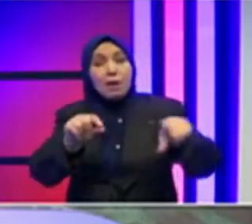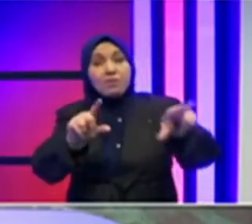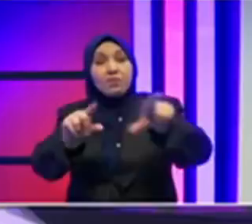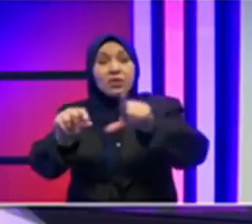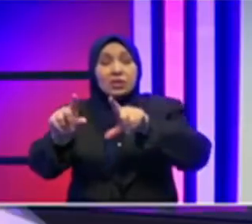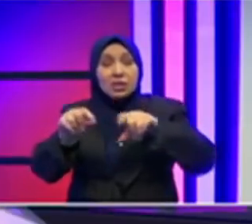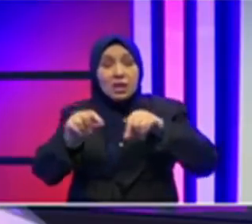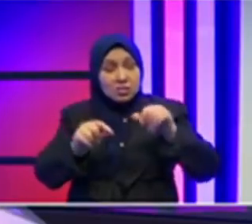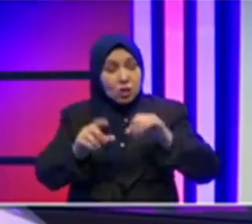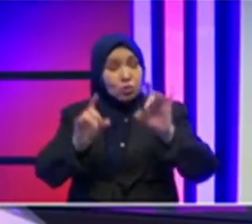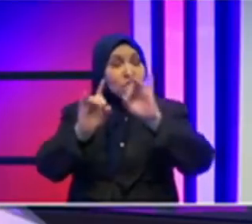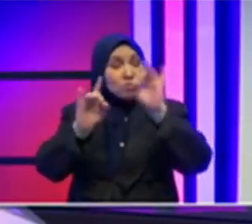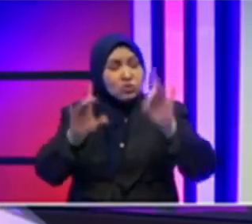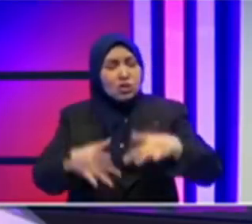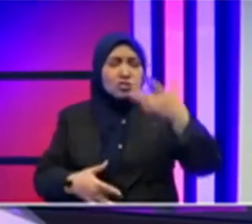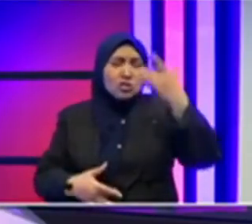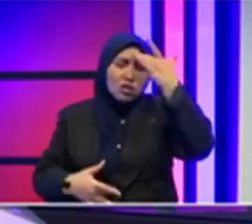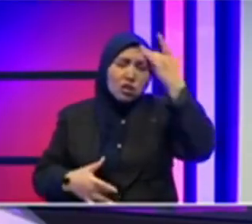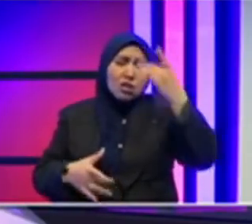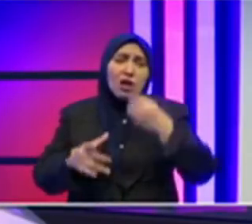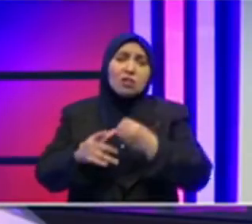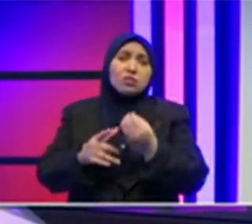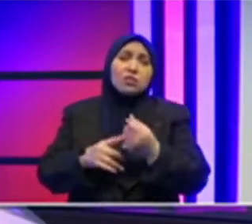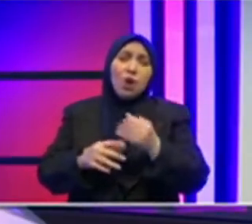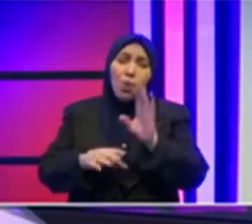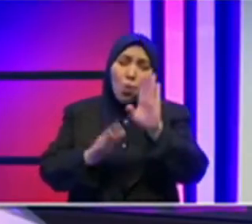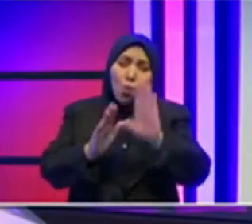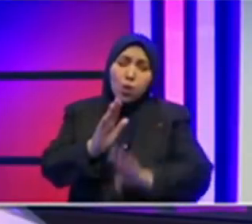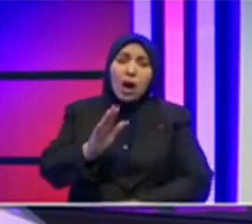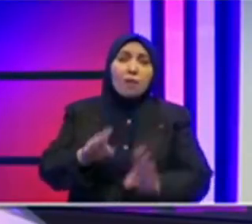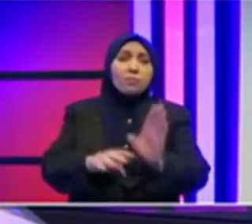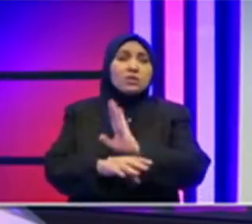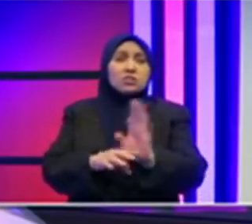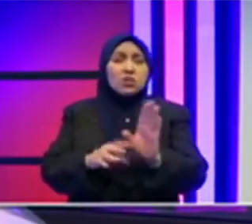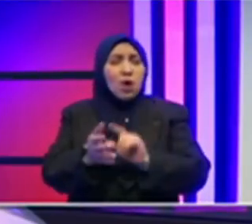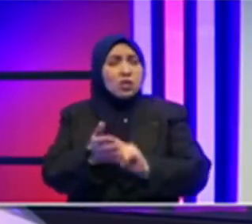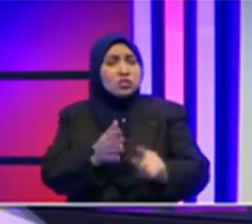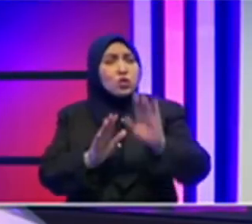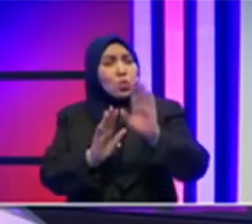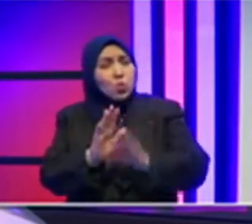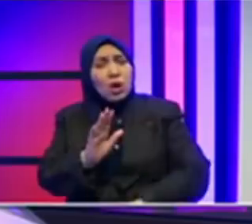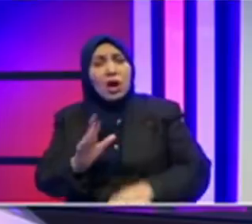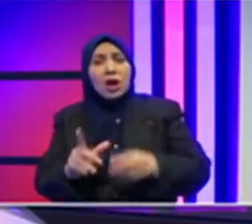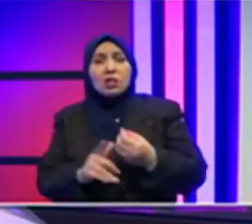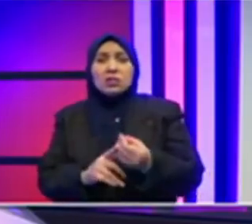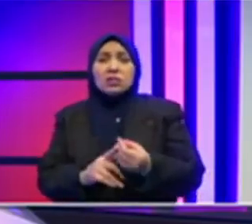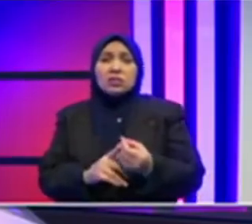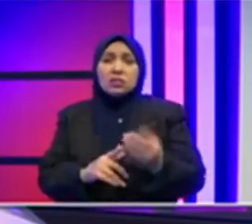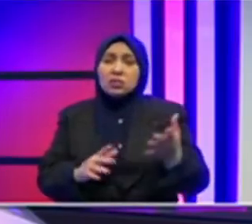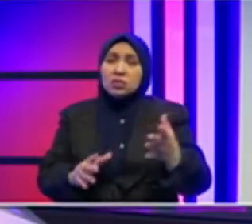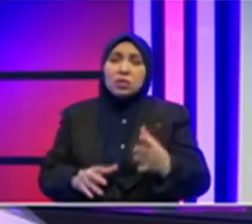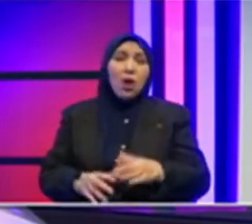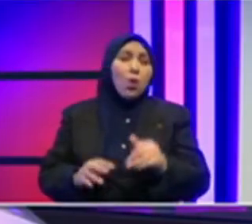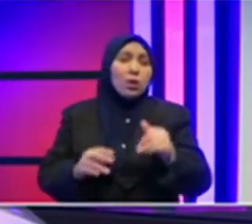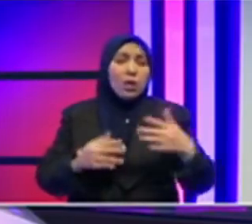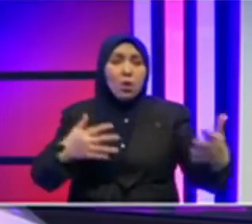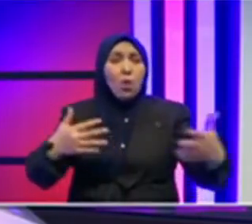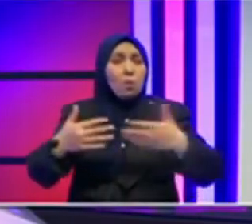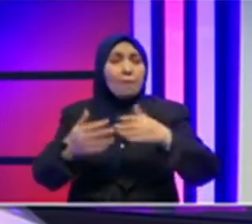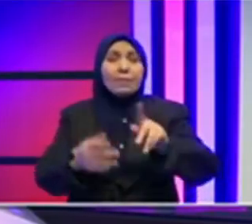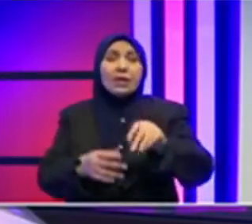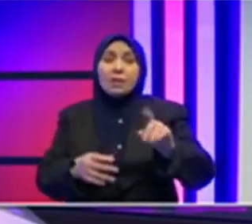satu cubaan, sakit ke, kurang bisnes ke, gaji kurang ke, tak apa, kena PKP ke sebagainya,